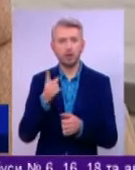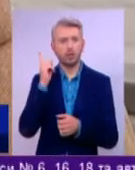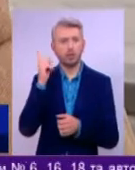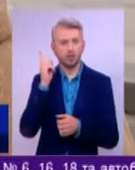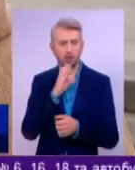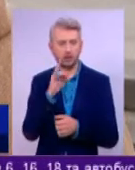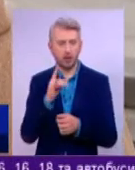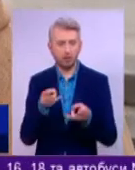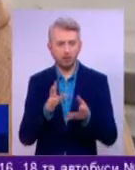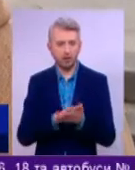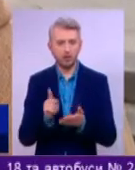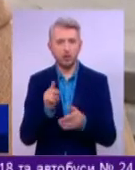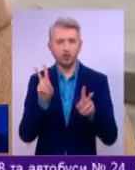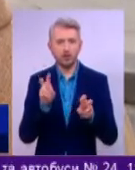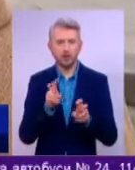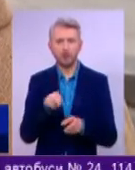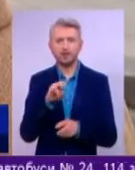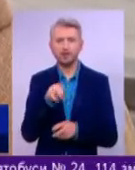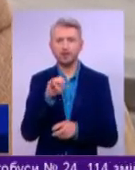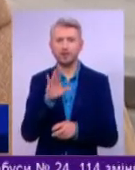з радянських часів, те, що називають дідівщиною.